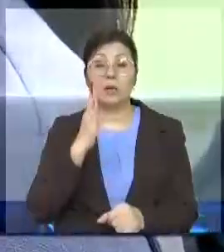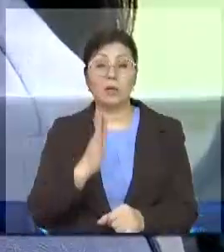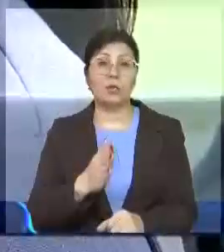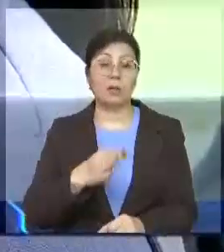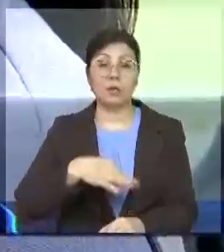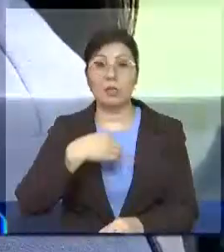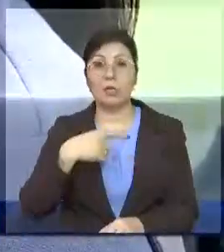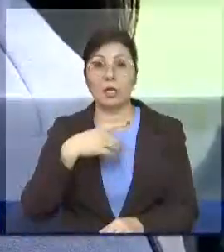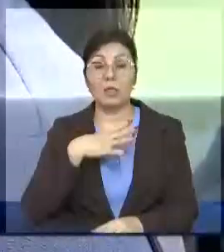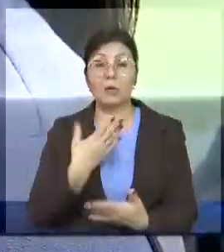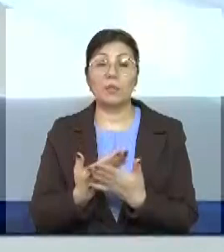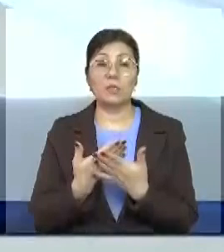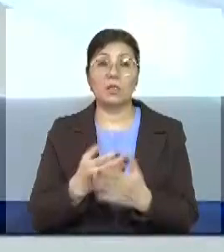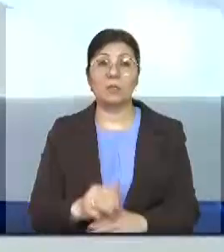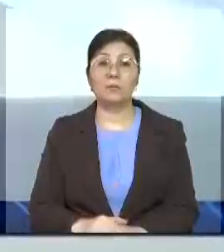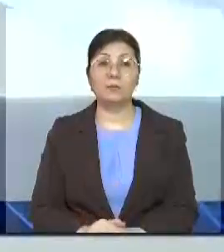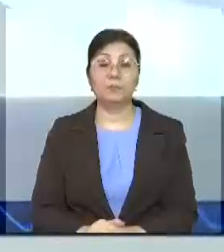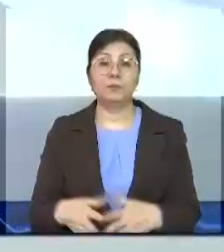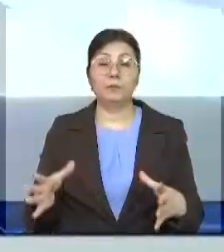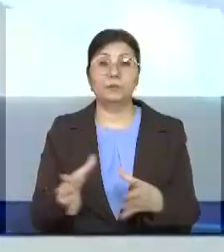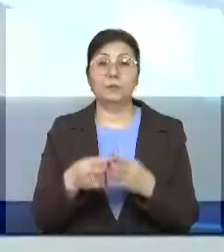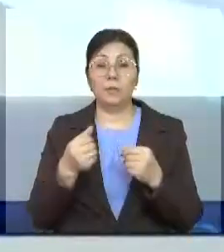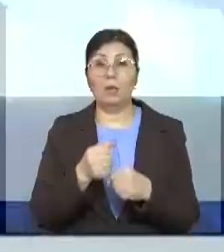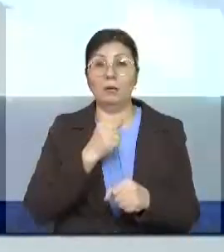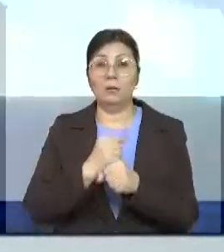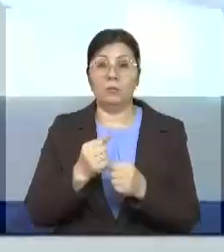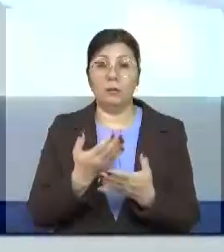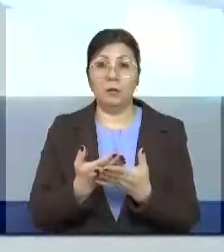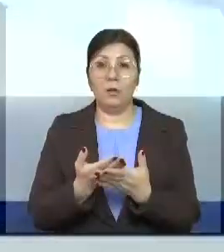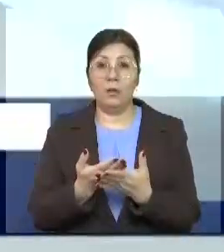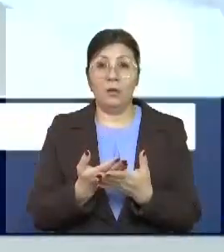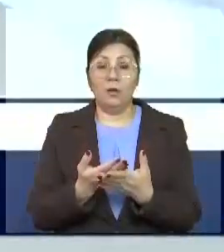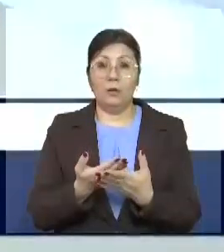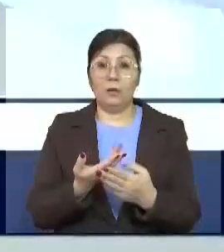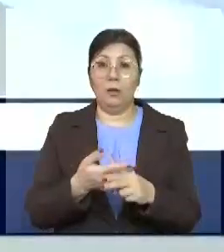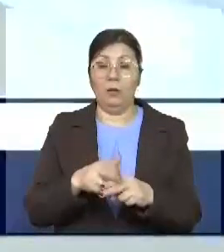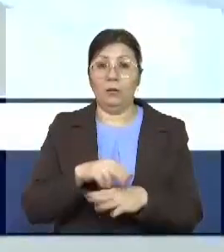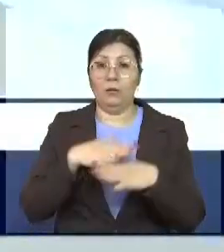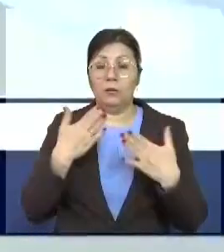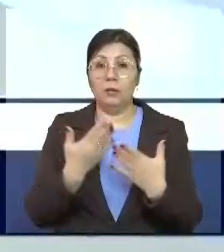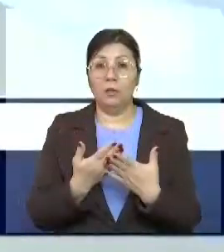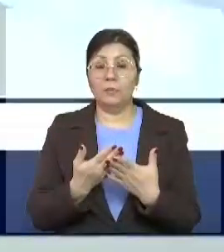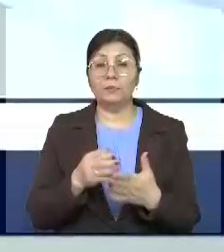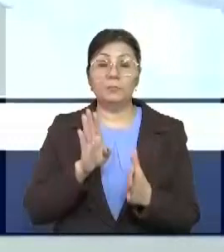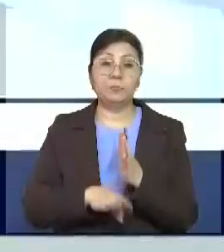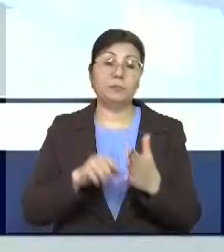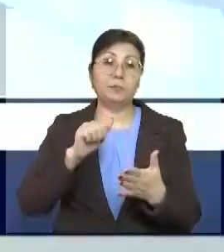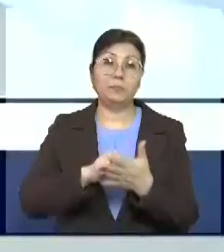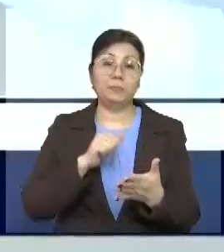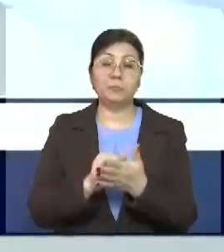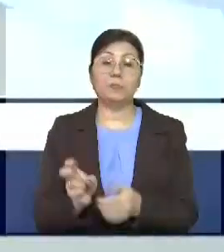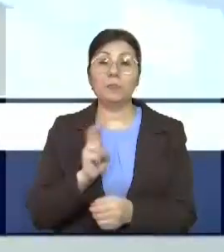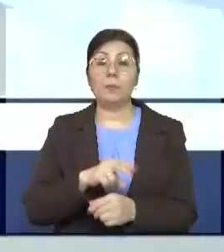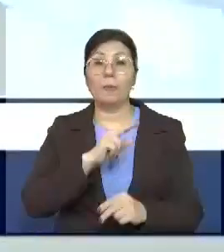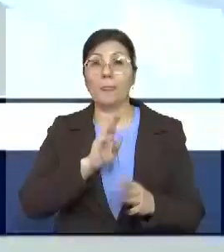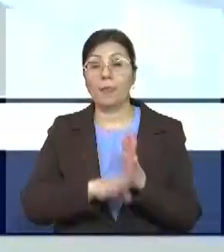баса айтты. Мәселен, тұрмыстық зорлық-зомбылыққа келген кезде көбісі құжаттарсыз келеді, жұмысы болмайды, болмаса